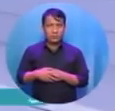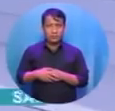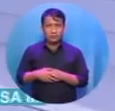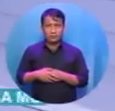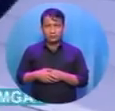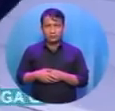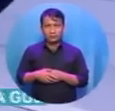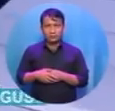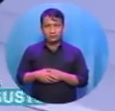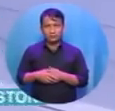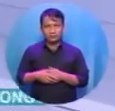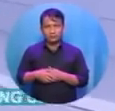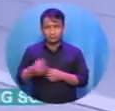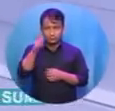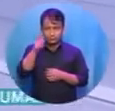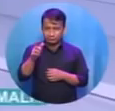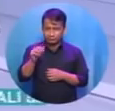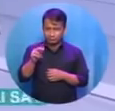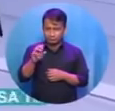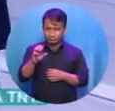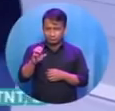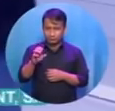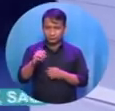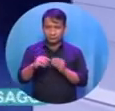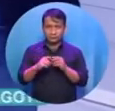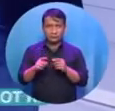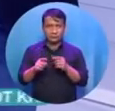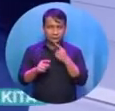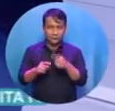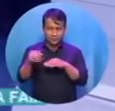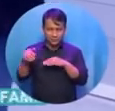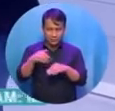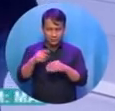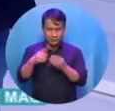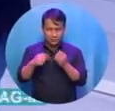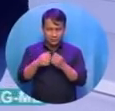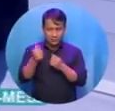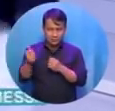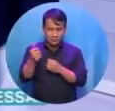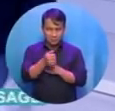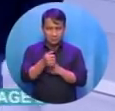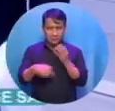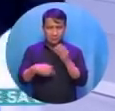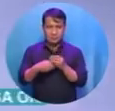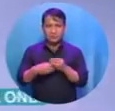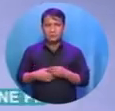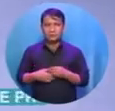Lance. Si Lance, tinatawagan. Oh, ano bang klase ito? Mukhang inaantok sila.